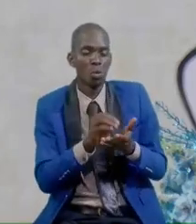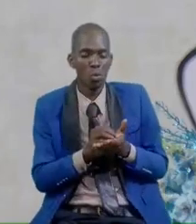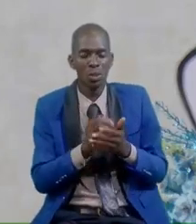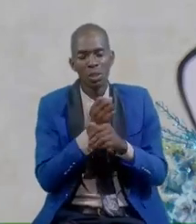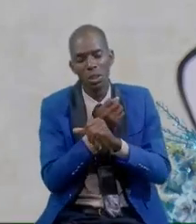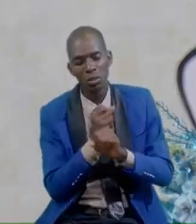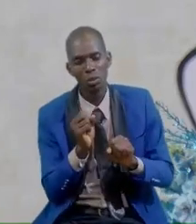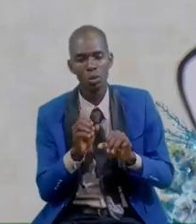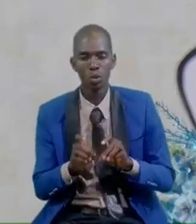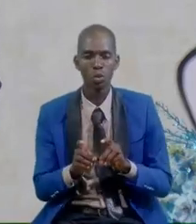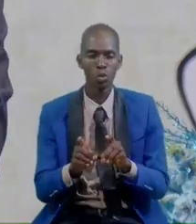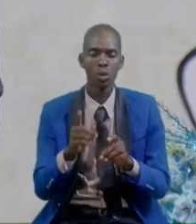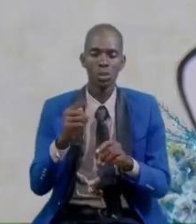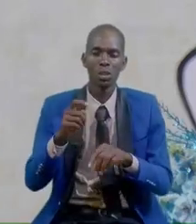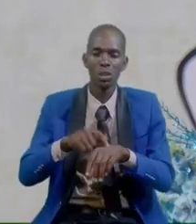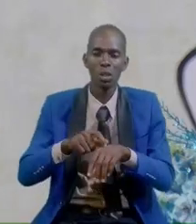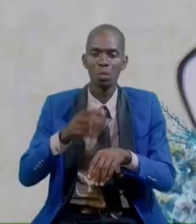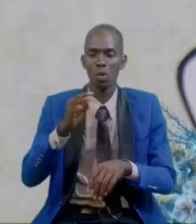C'est un diable pour eux.